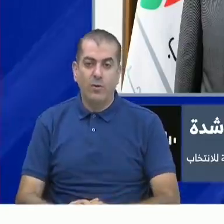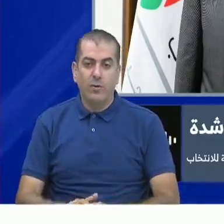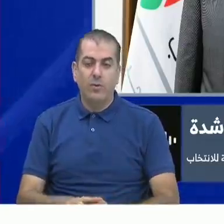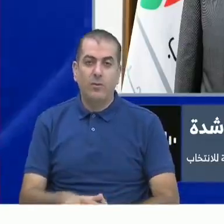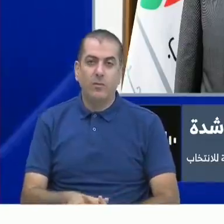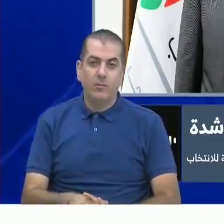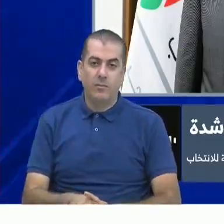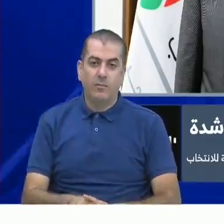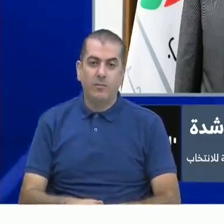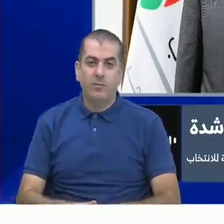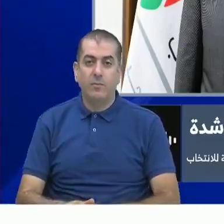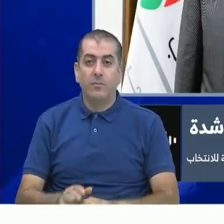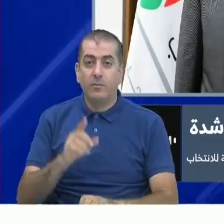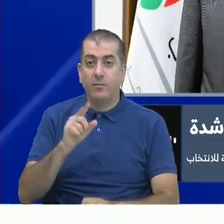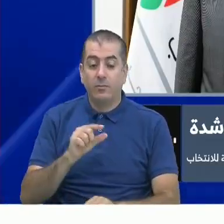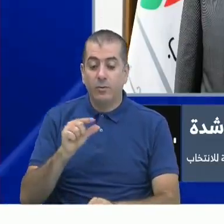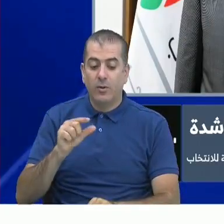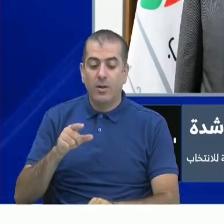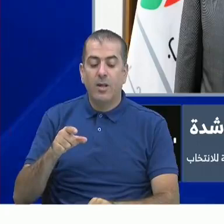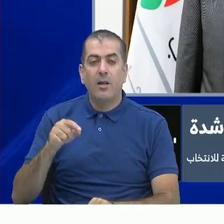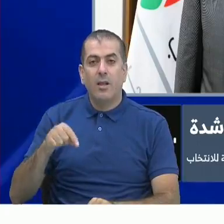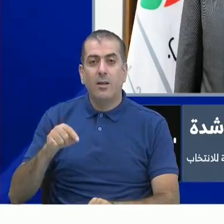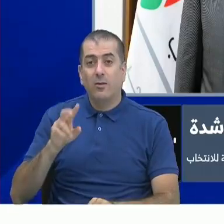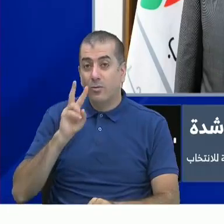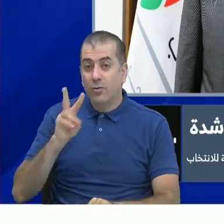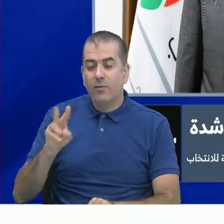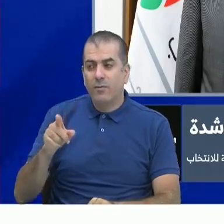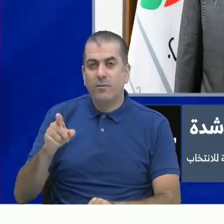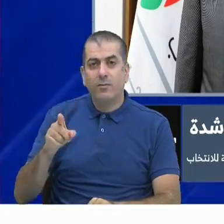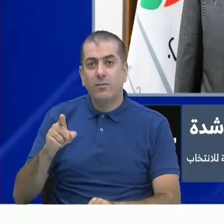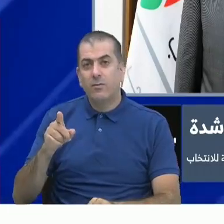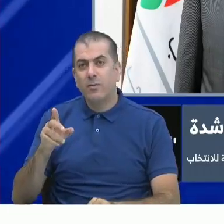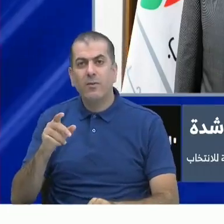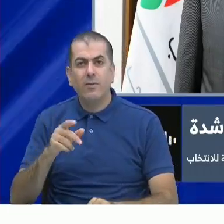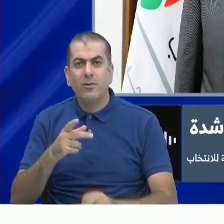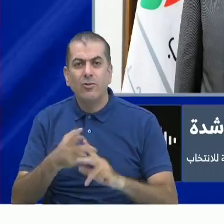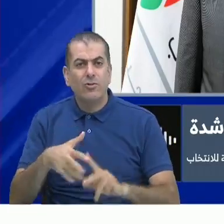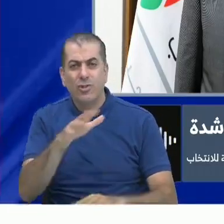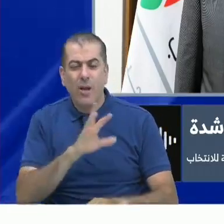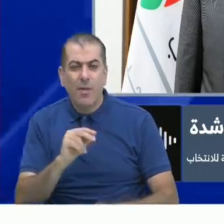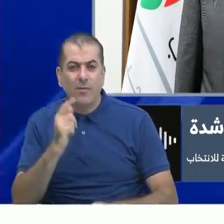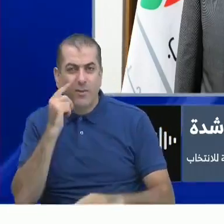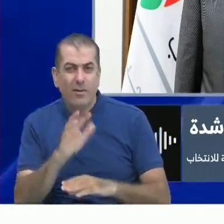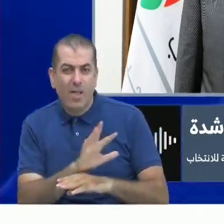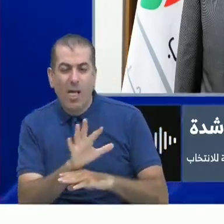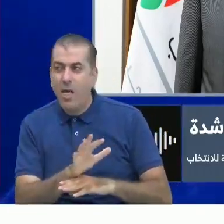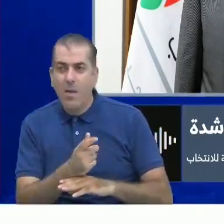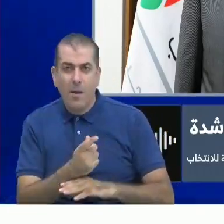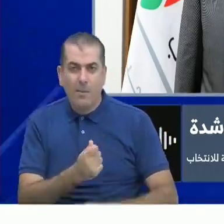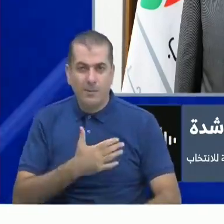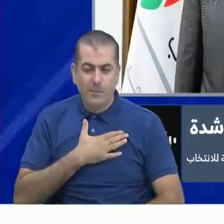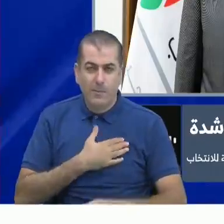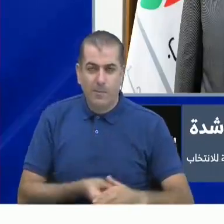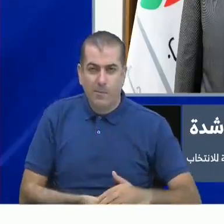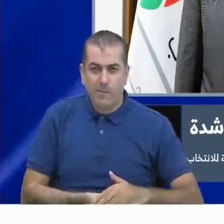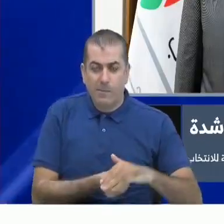بملف الأحزاب. نعم. أما إذا كان هناك ممارسة للتأثير على إرادة الناخبين في المال، سواء كانت هذه